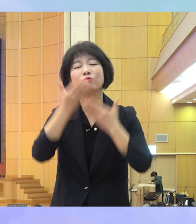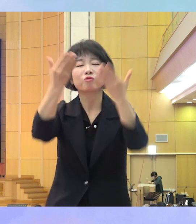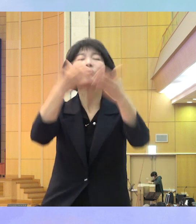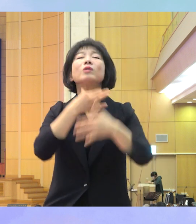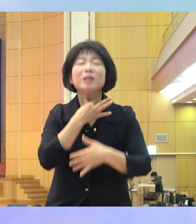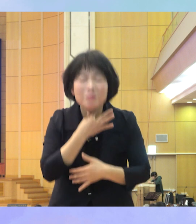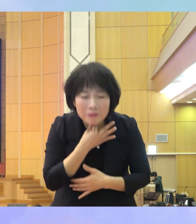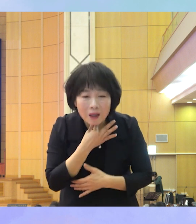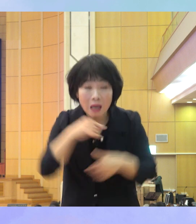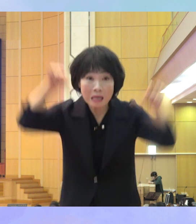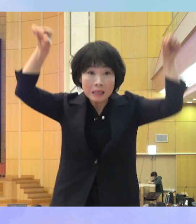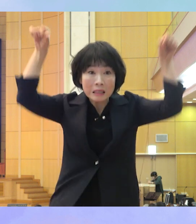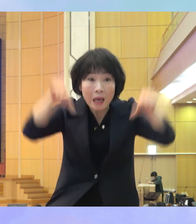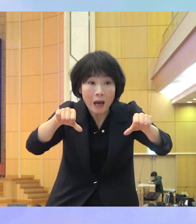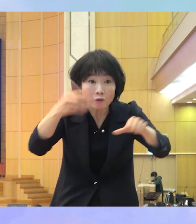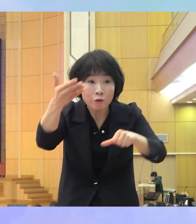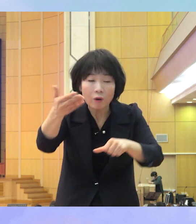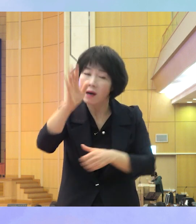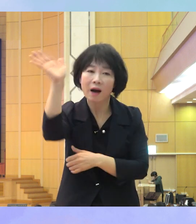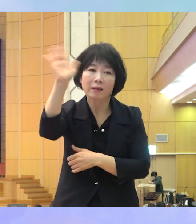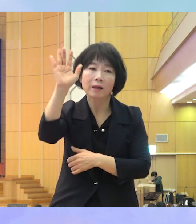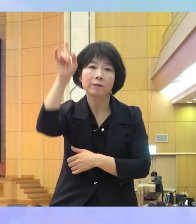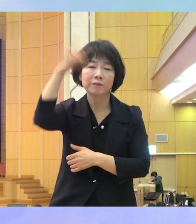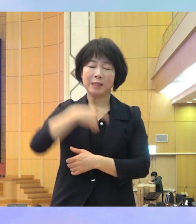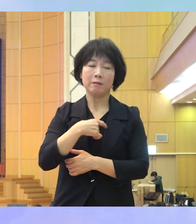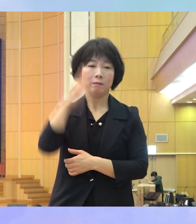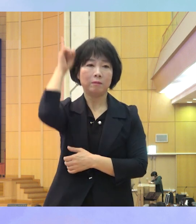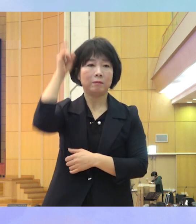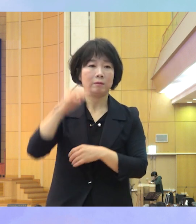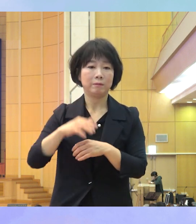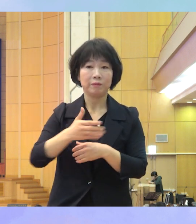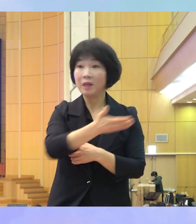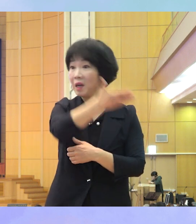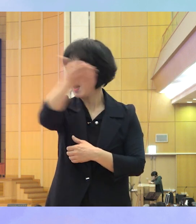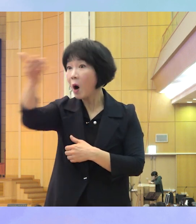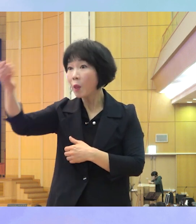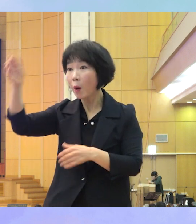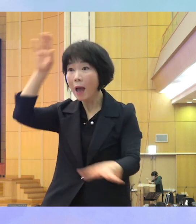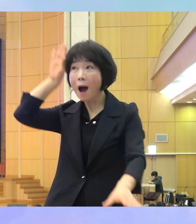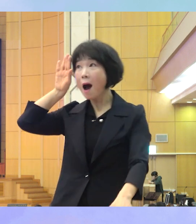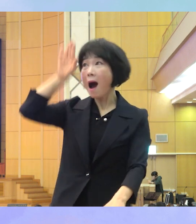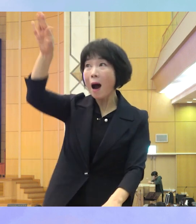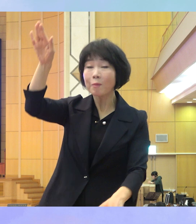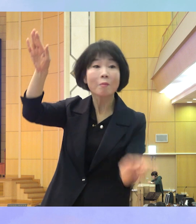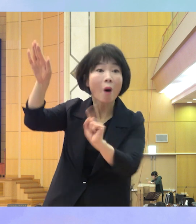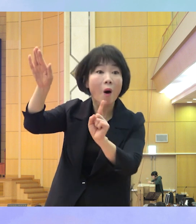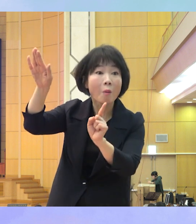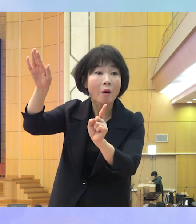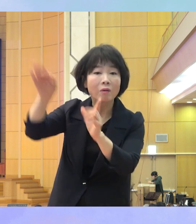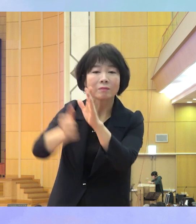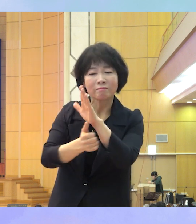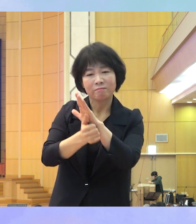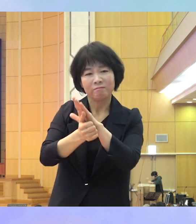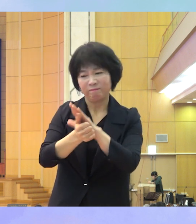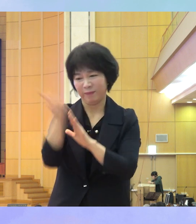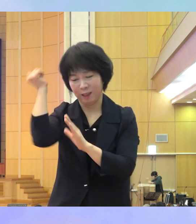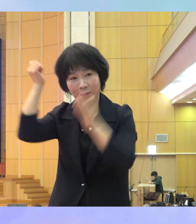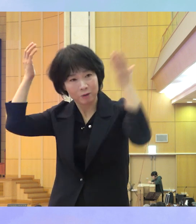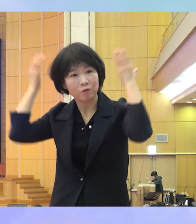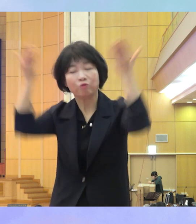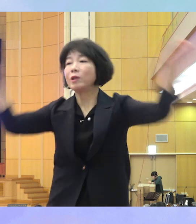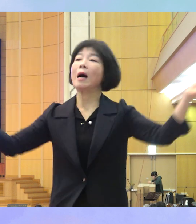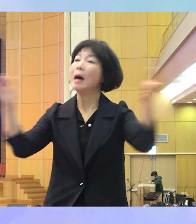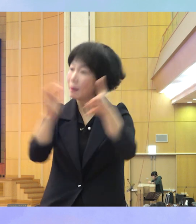원하는데 재앙을 원치 않고 그냥 평안 주시길 원하고 너의 미래에 장래에 희망을 주는 것이니라. 할렐루야.